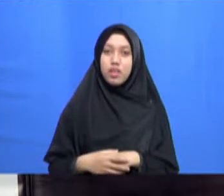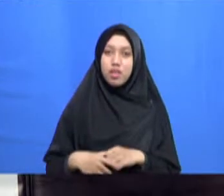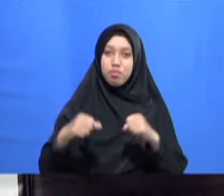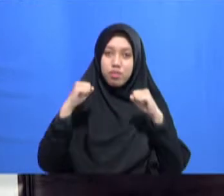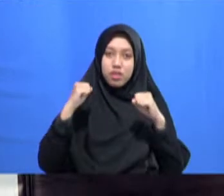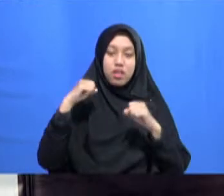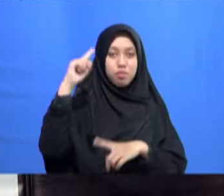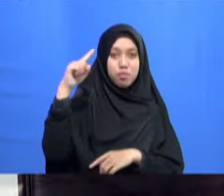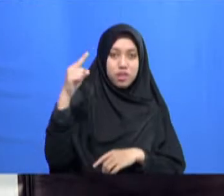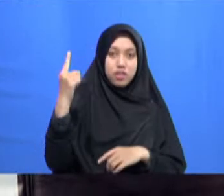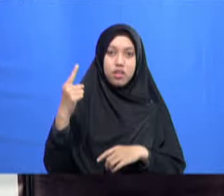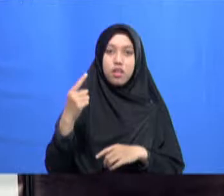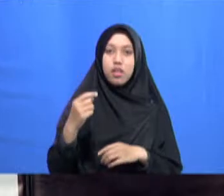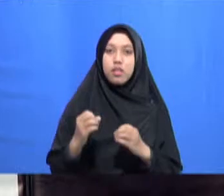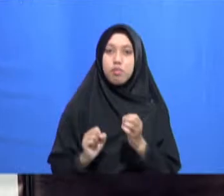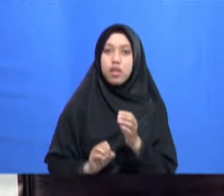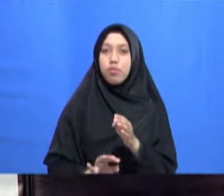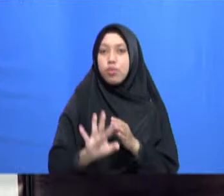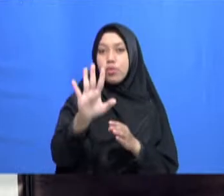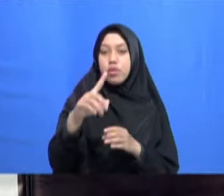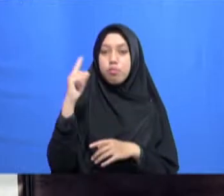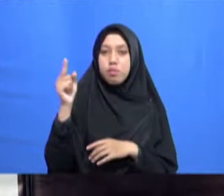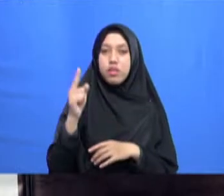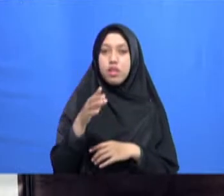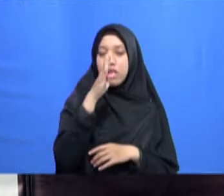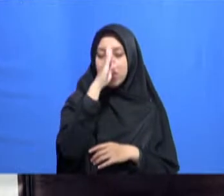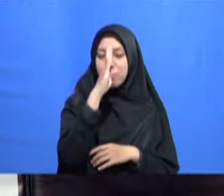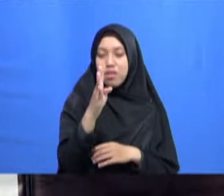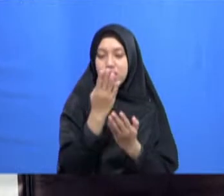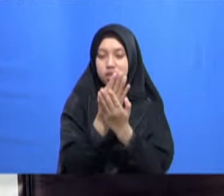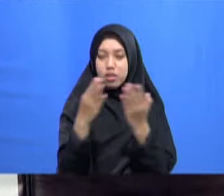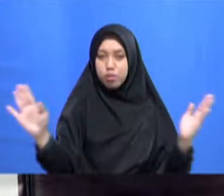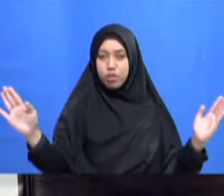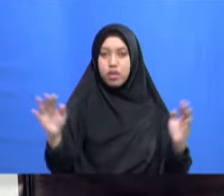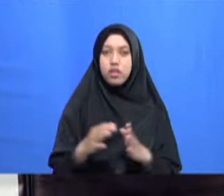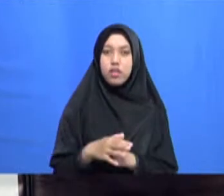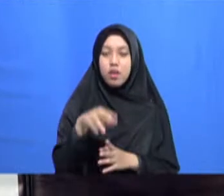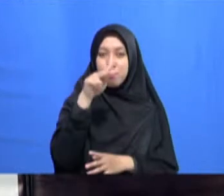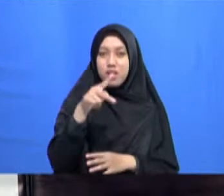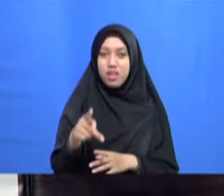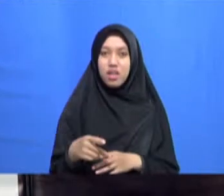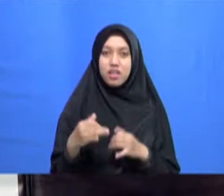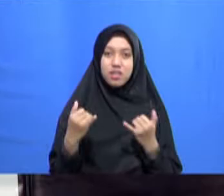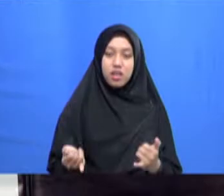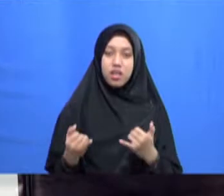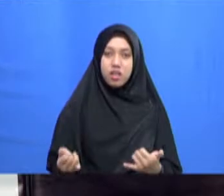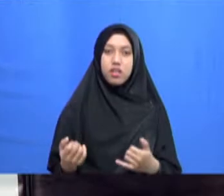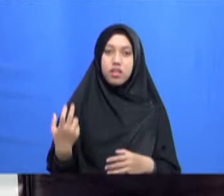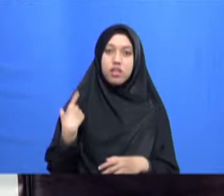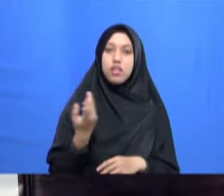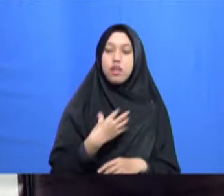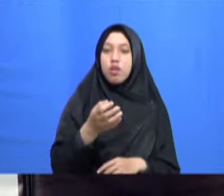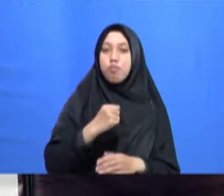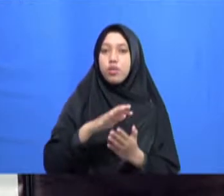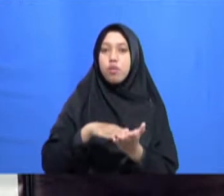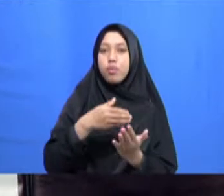pemerintah sebagai wujud sebagai pemerintah yang akuntabel dan transparan. Melihat situasi ini, maka kami mempunyai program yang sangat jelas,